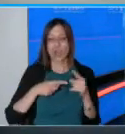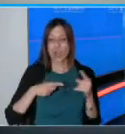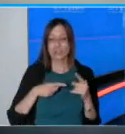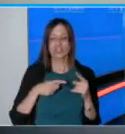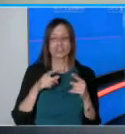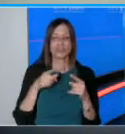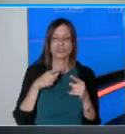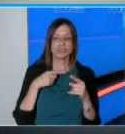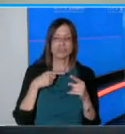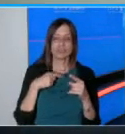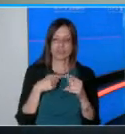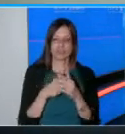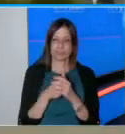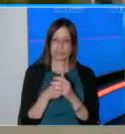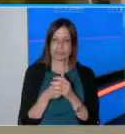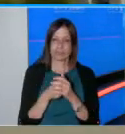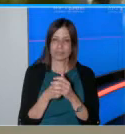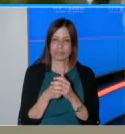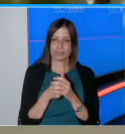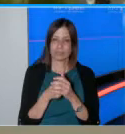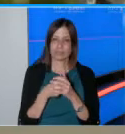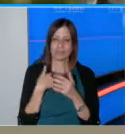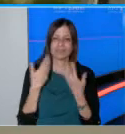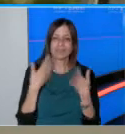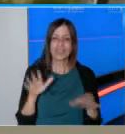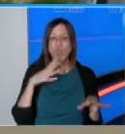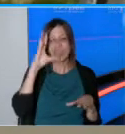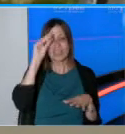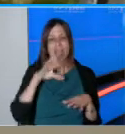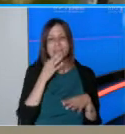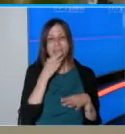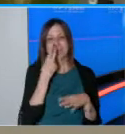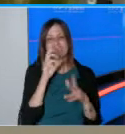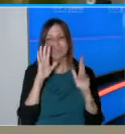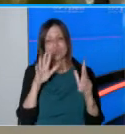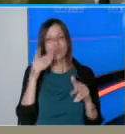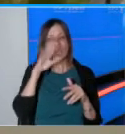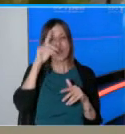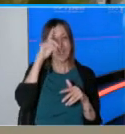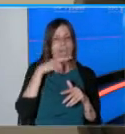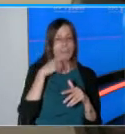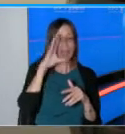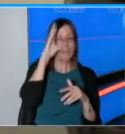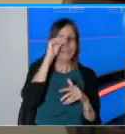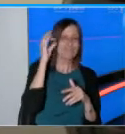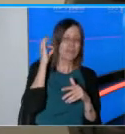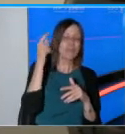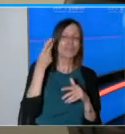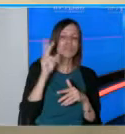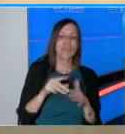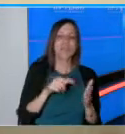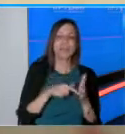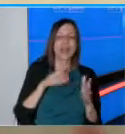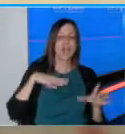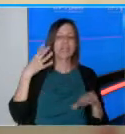הפסדתי עוד ילד, בן 28, הוא גם אבא לבן ובת, אבל הוא נפטר מהכעס, כי